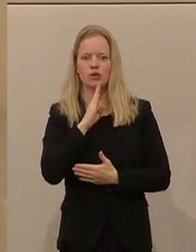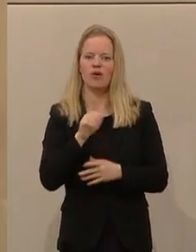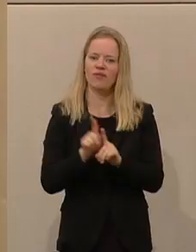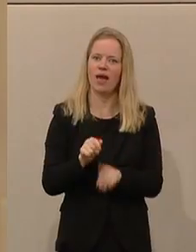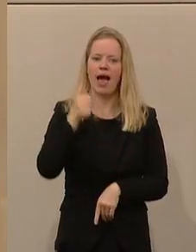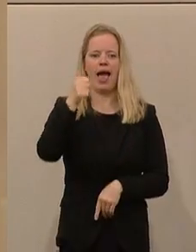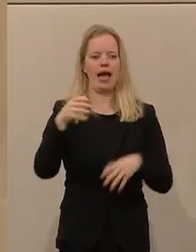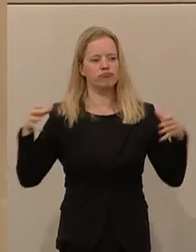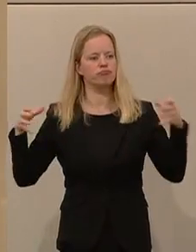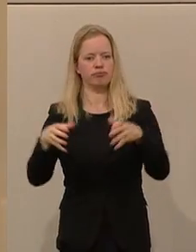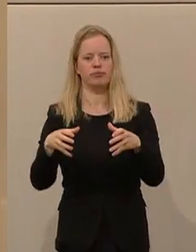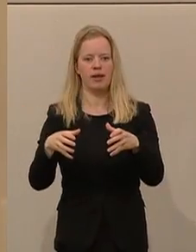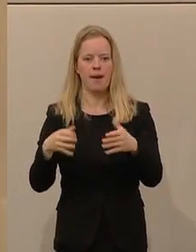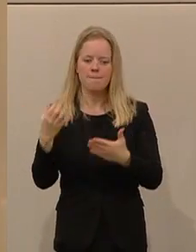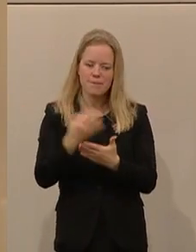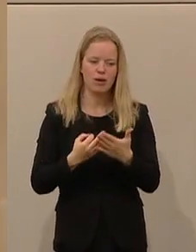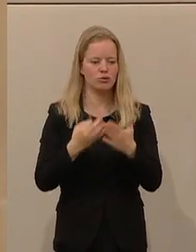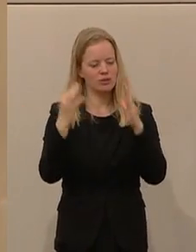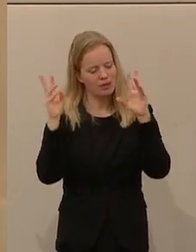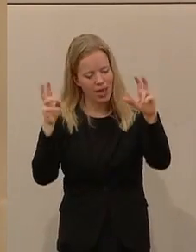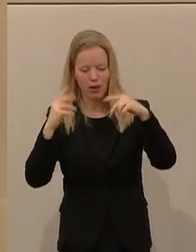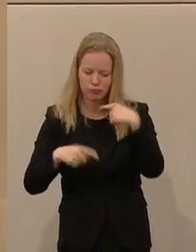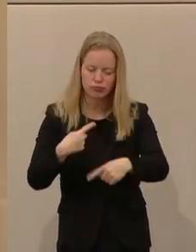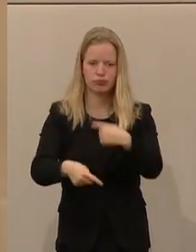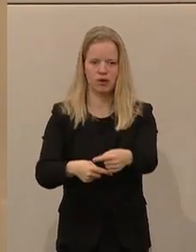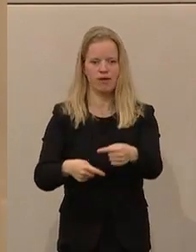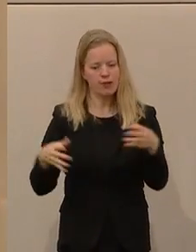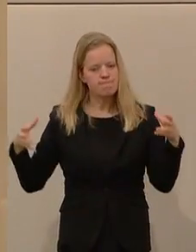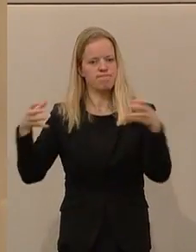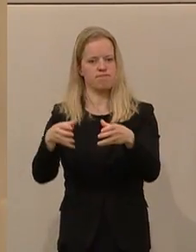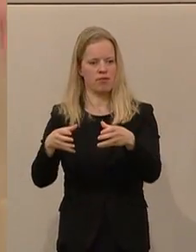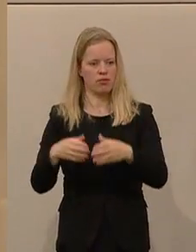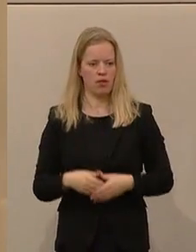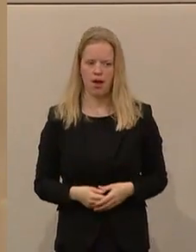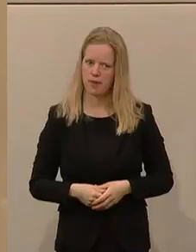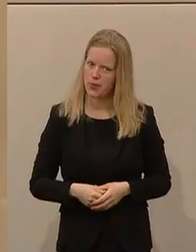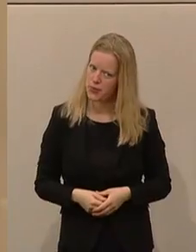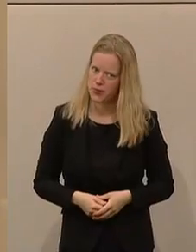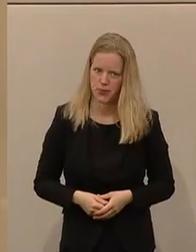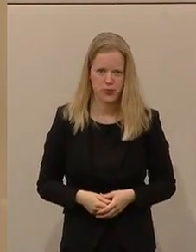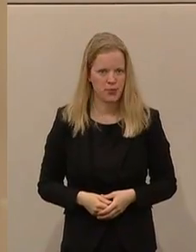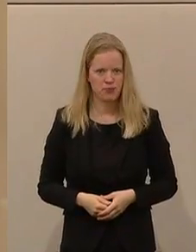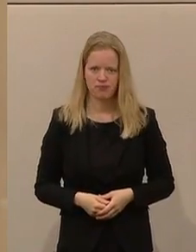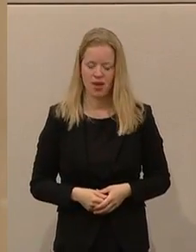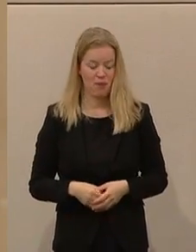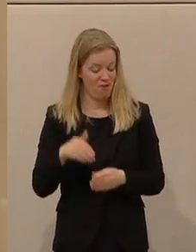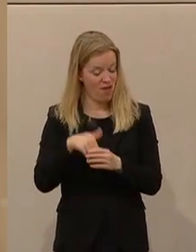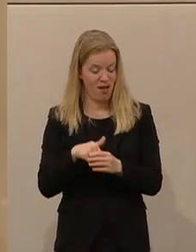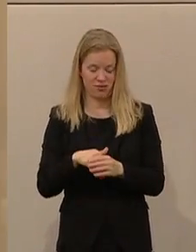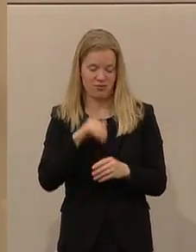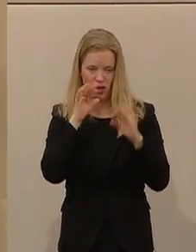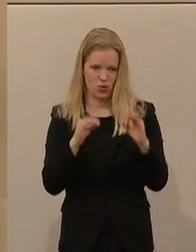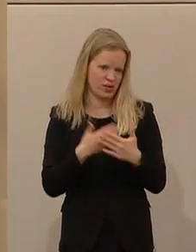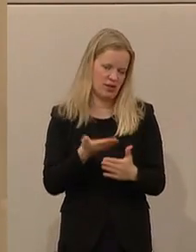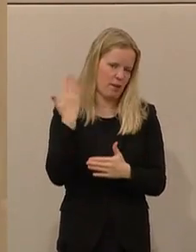Guss irgendwo die Bildungsagenten vorantreiben. Einen wesentlichen Strickfehler, deswegen konnte man nicht mitgehen. Sie sagen, die